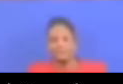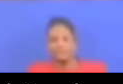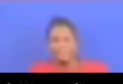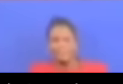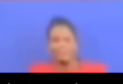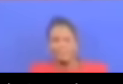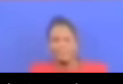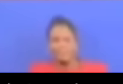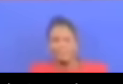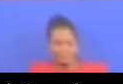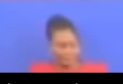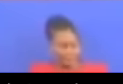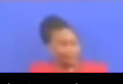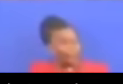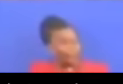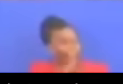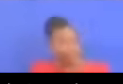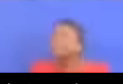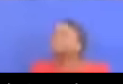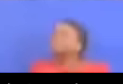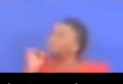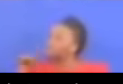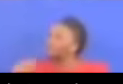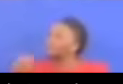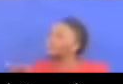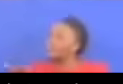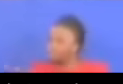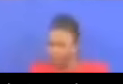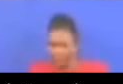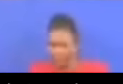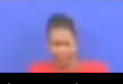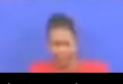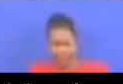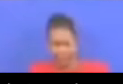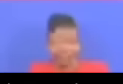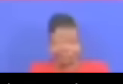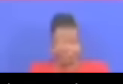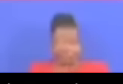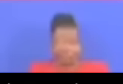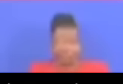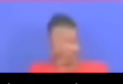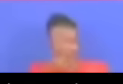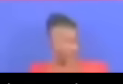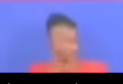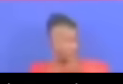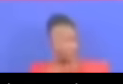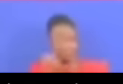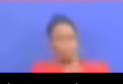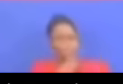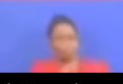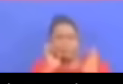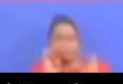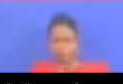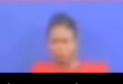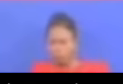mheshimiwa msukuma unapokea taarifa hiyo napokea taarifa namalizia mheshimiwa spika kwa kusema kamati imefanya kazi nzur